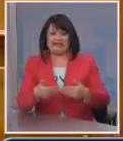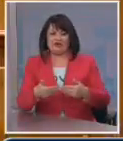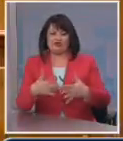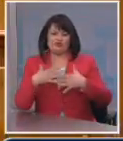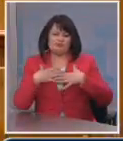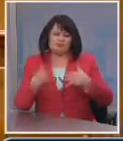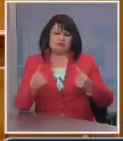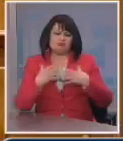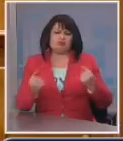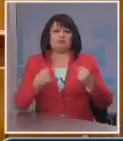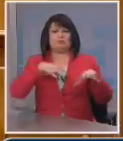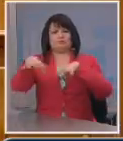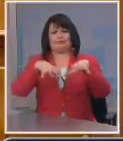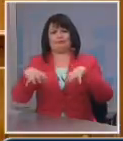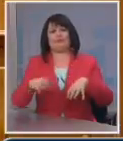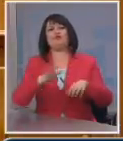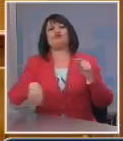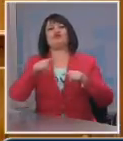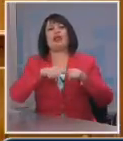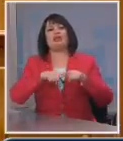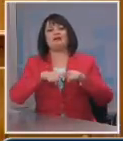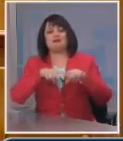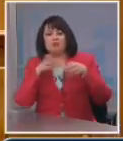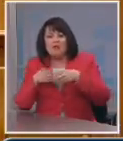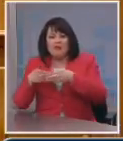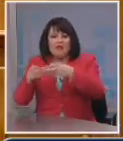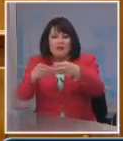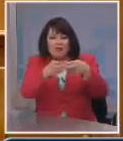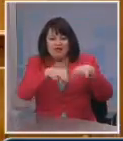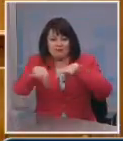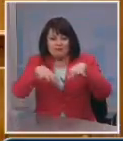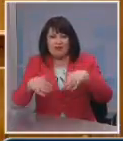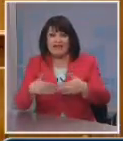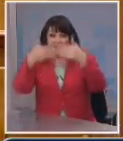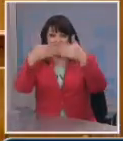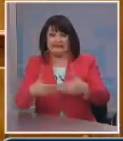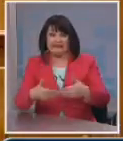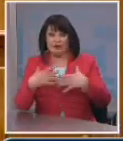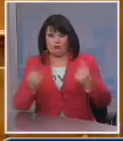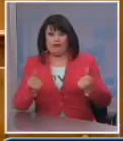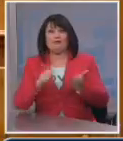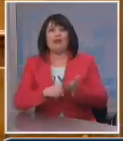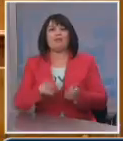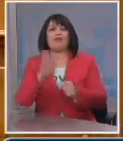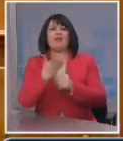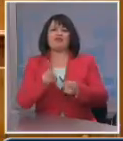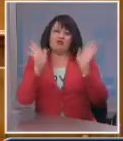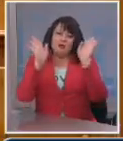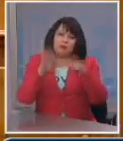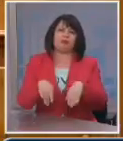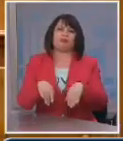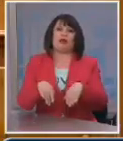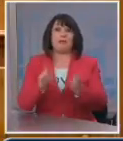που διχάζει τους Έλληνες σήμερα και διχάζει την ελληνική κοινωνία. Και αυτόν τον τοίχο της οργής πρέπει να τον γκρεμίσουμε. Αλλά θα τον γκρεμίσουμε